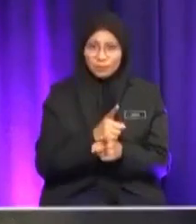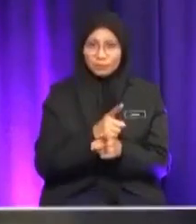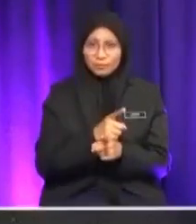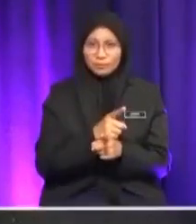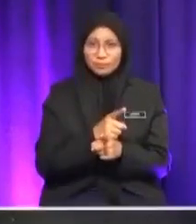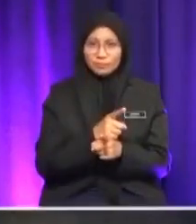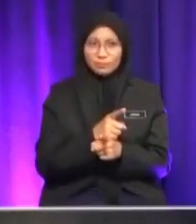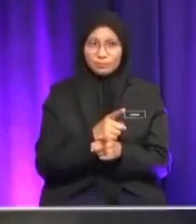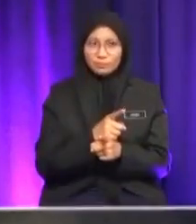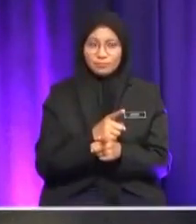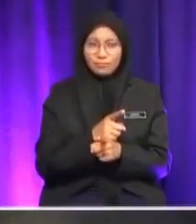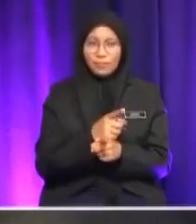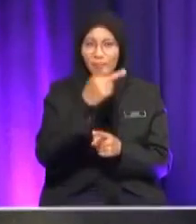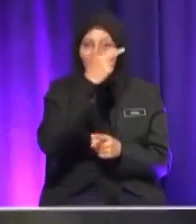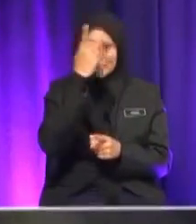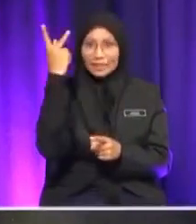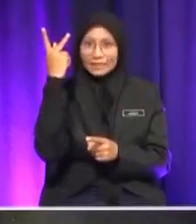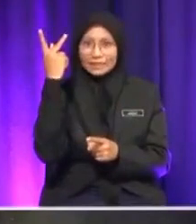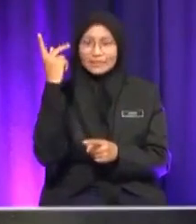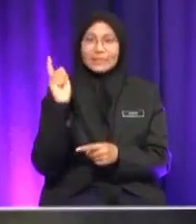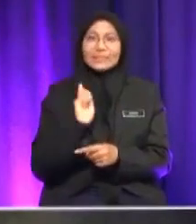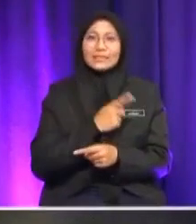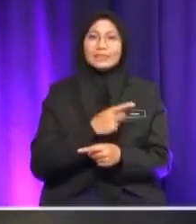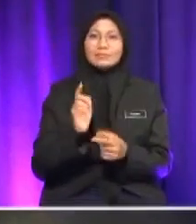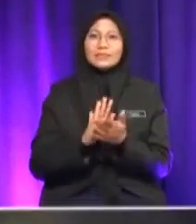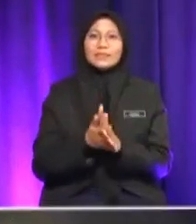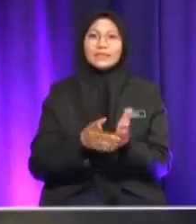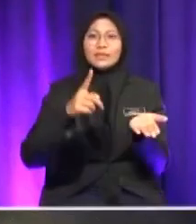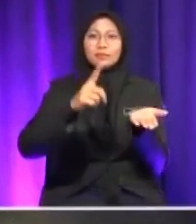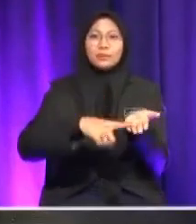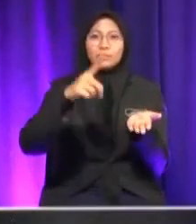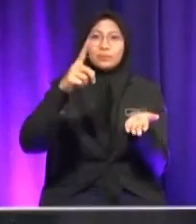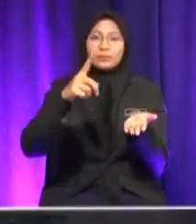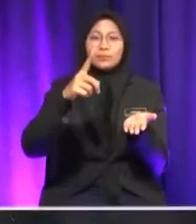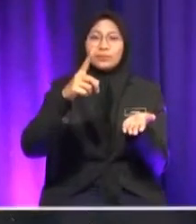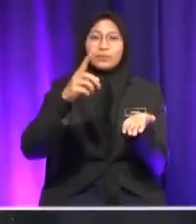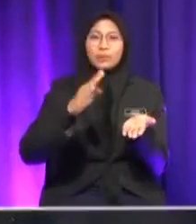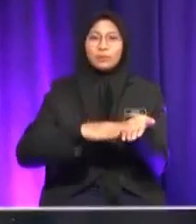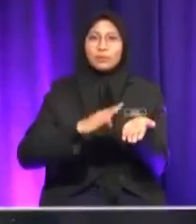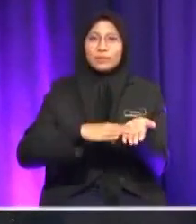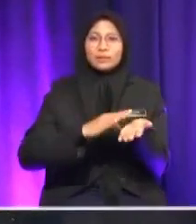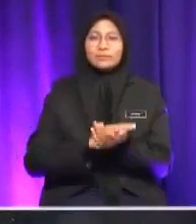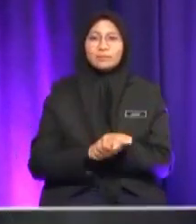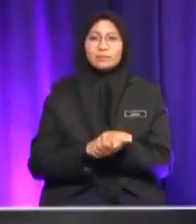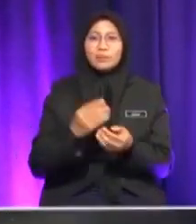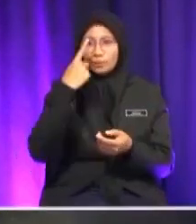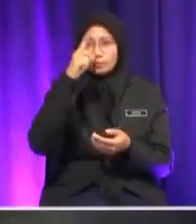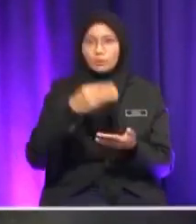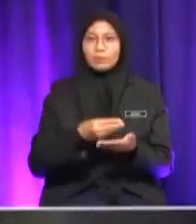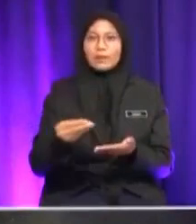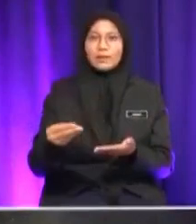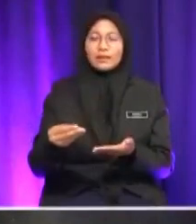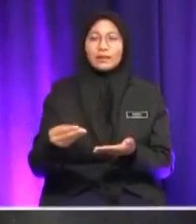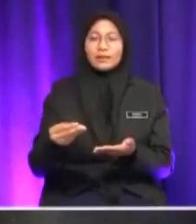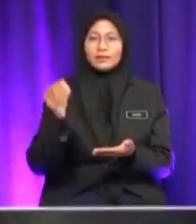Yuyu untuk kita nak jadikan bukti untuk pembayaran cukai. Okey, bagaimana pula kita tanya kepada murid-murid kita?